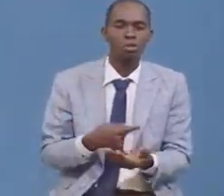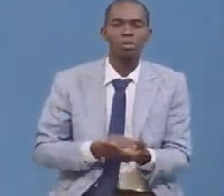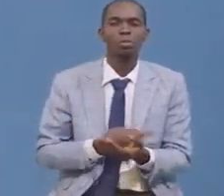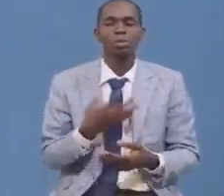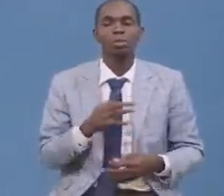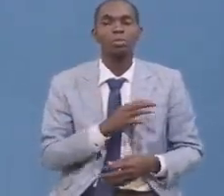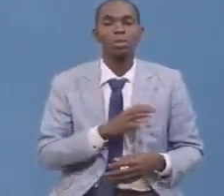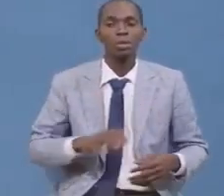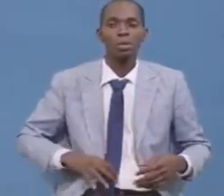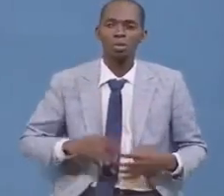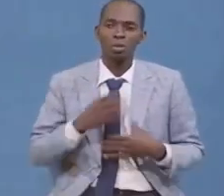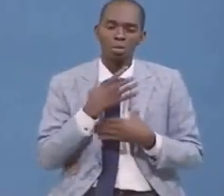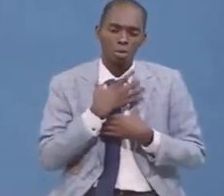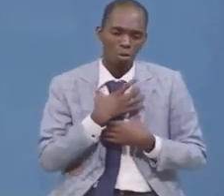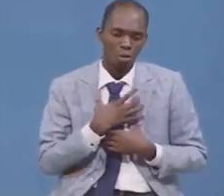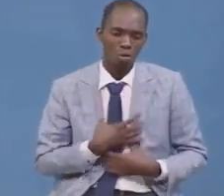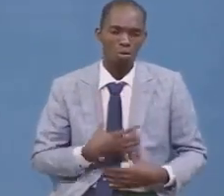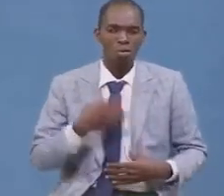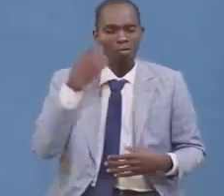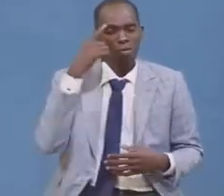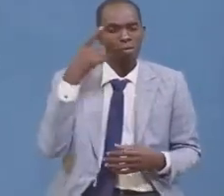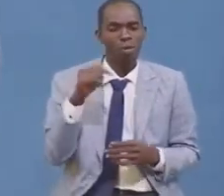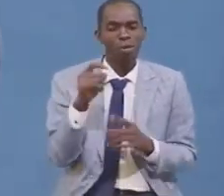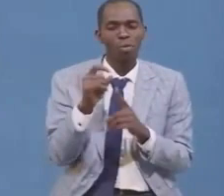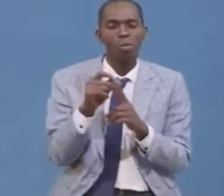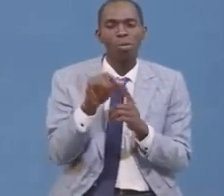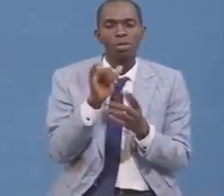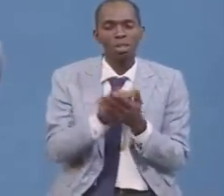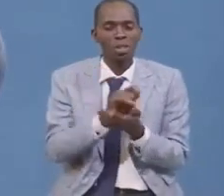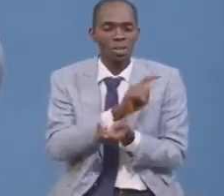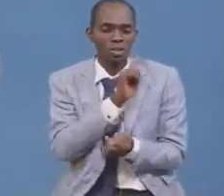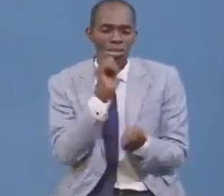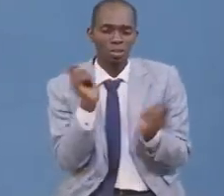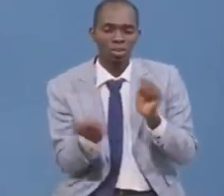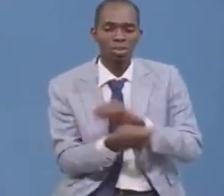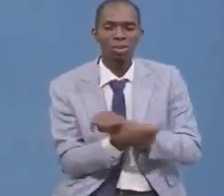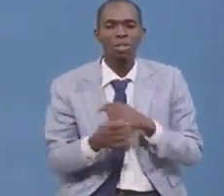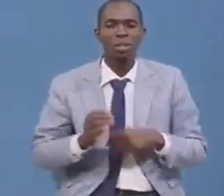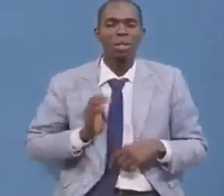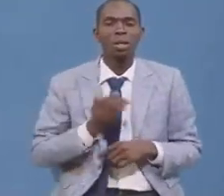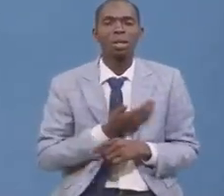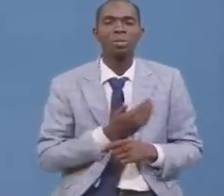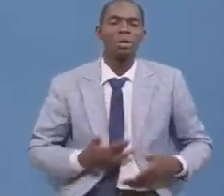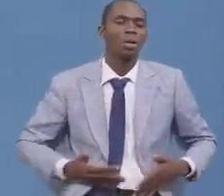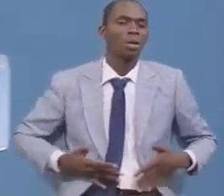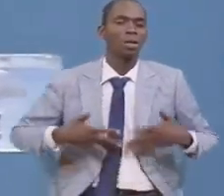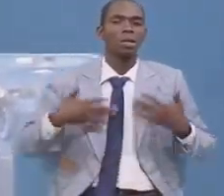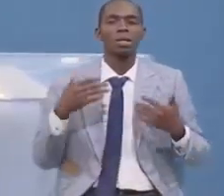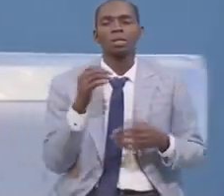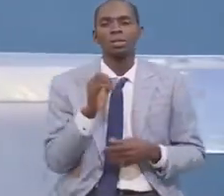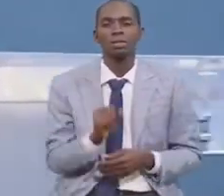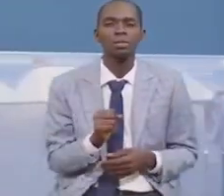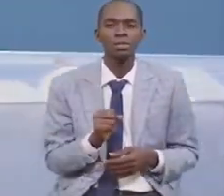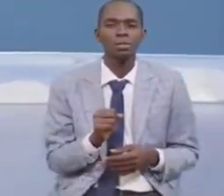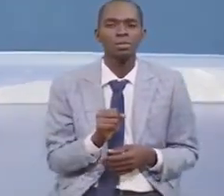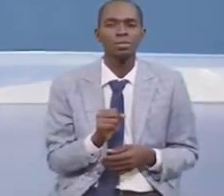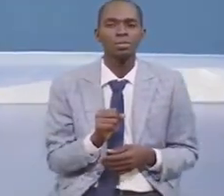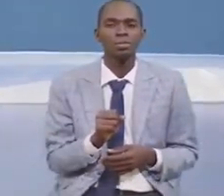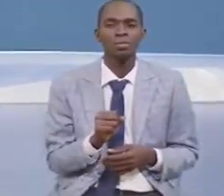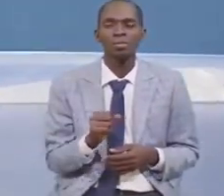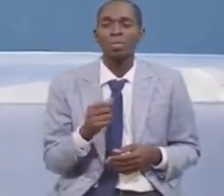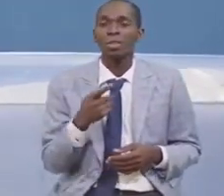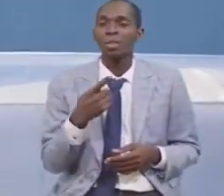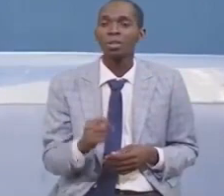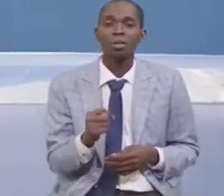పట్ల కోపంతో ఉన్నారు. Hungry for the word that transforms our lives. ప్రజల జీవితాన్ని రూపాంతరపరిచే వార్త పట్ల కోపంతో ఉంటున్నారు. The